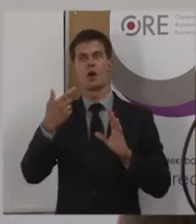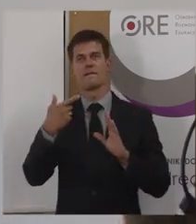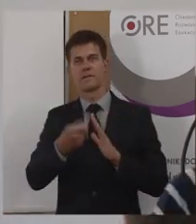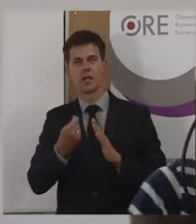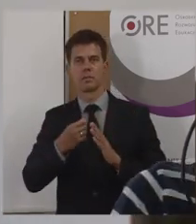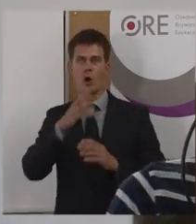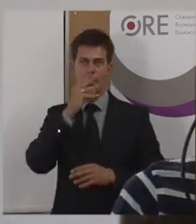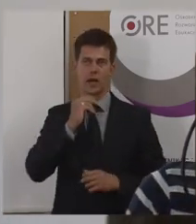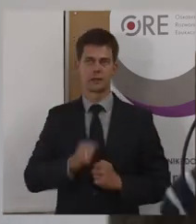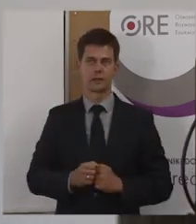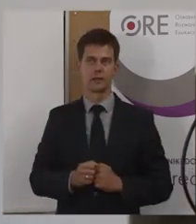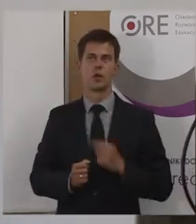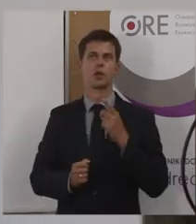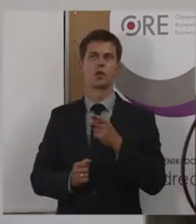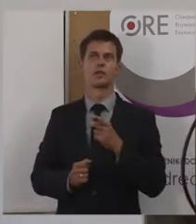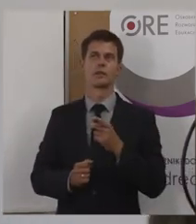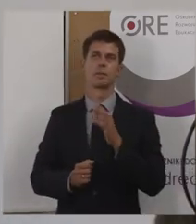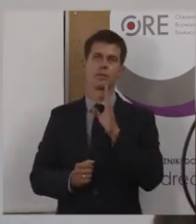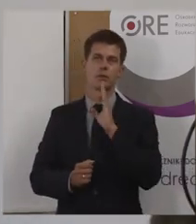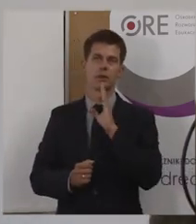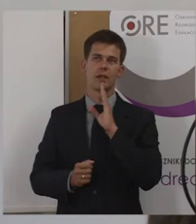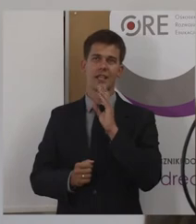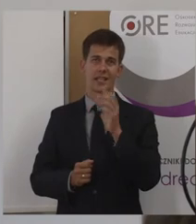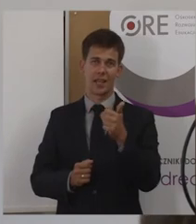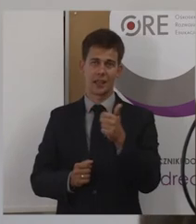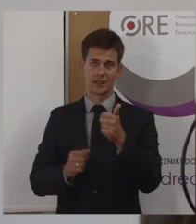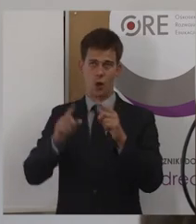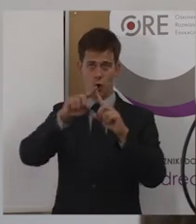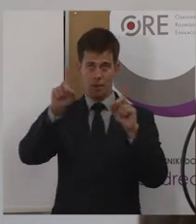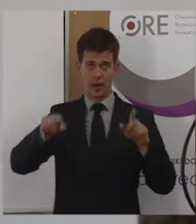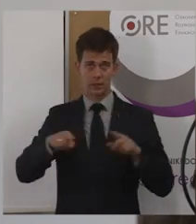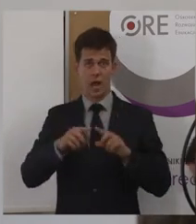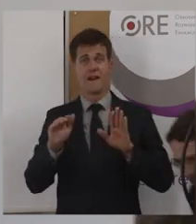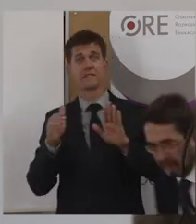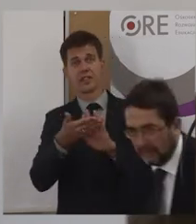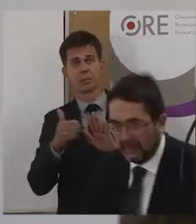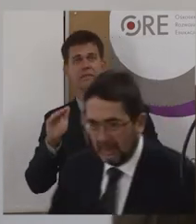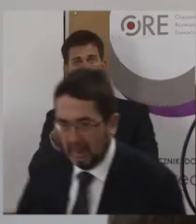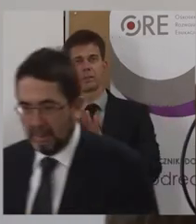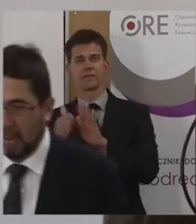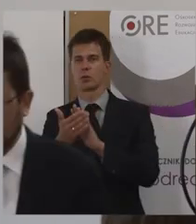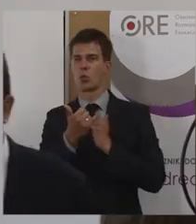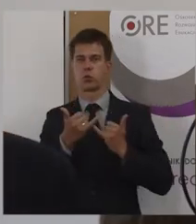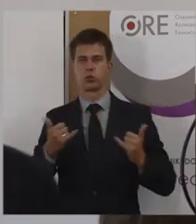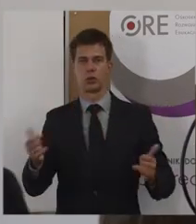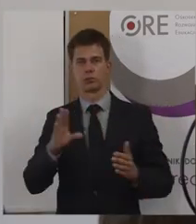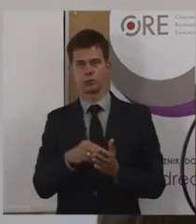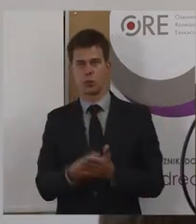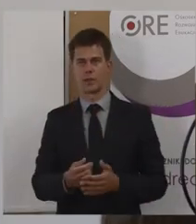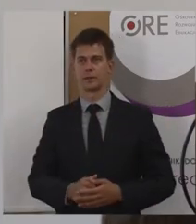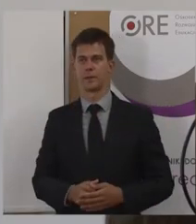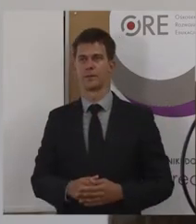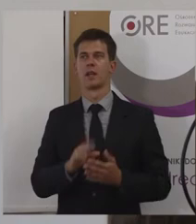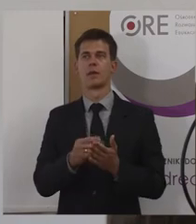Ich zadaniem jest to jakby jeden obiekt pod różnymi postaciami. W zależności od